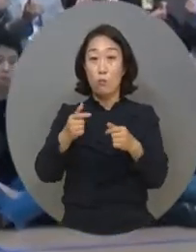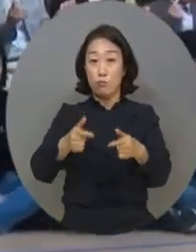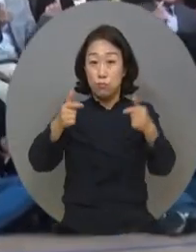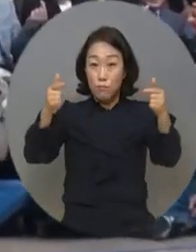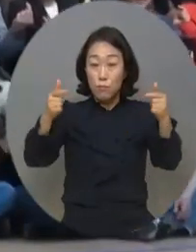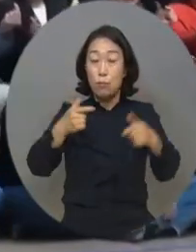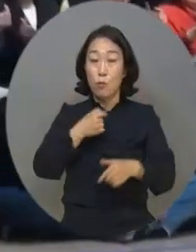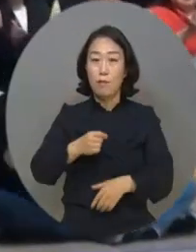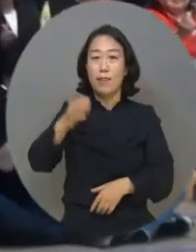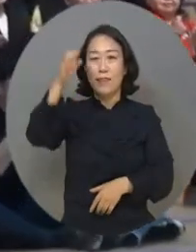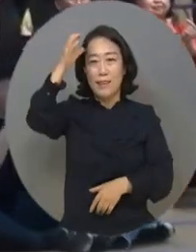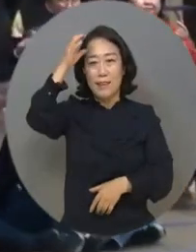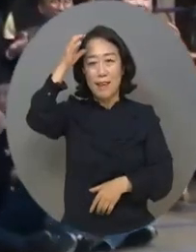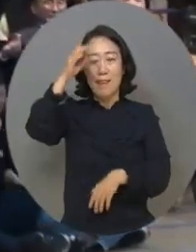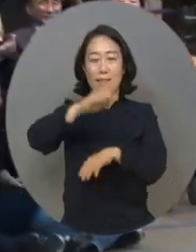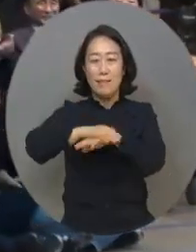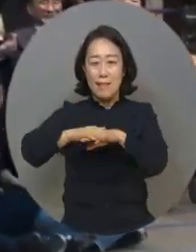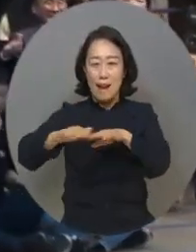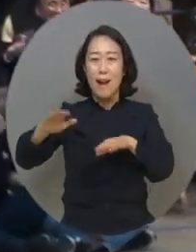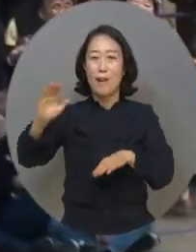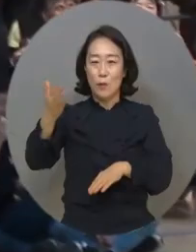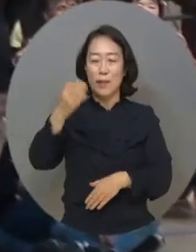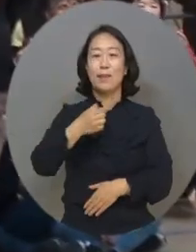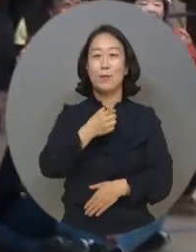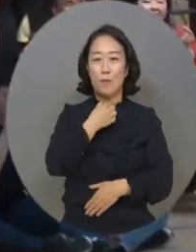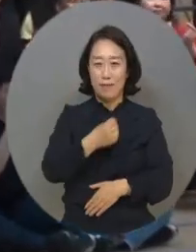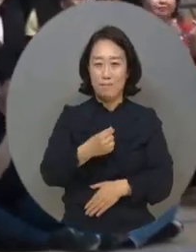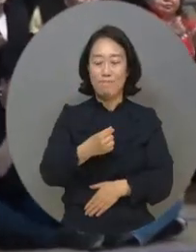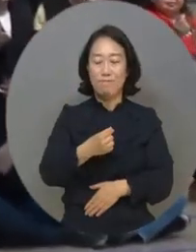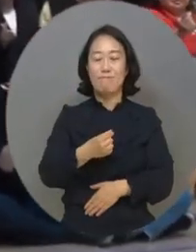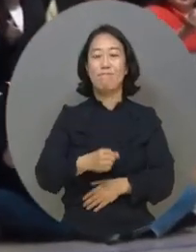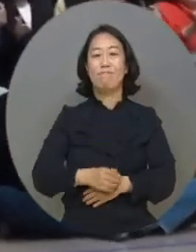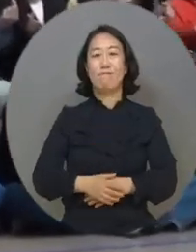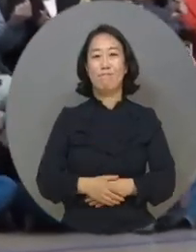꼭 이루어지길 기원합니다. 복지TV 경기방송 정우선입니다.